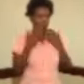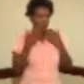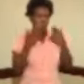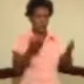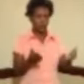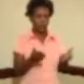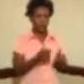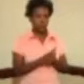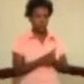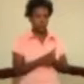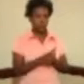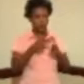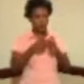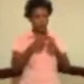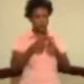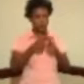nous